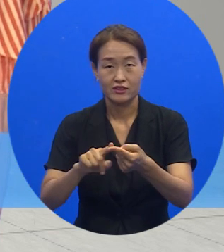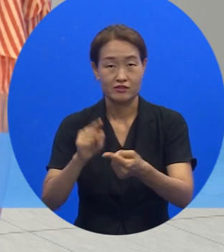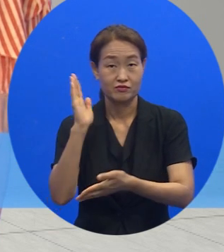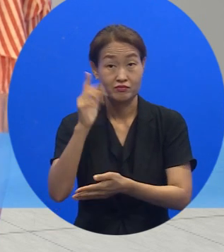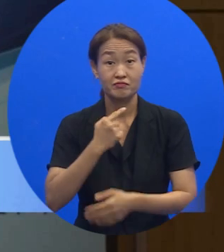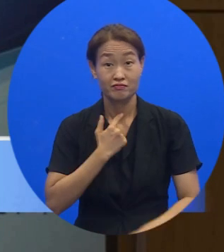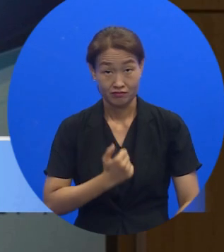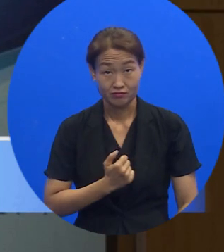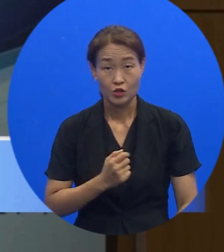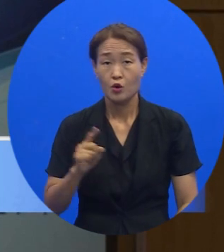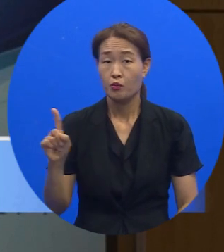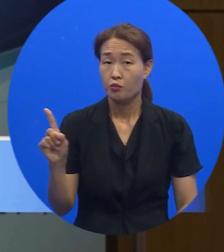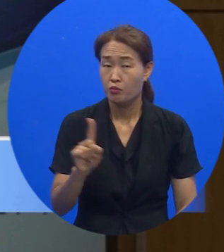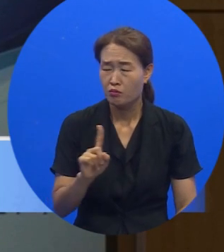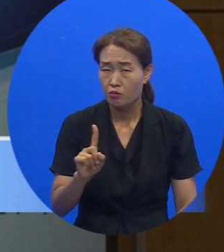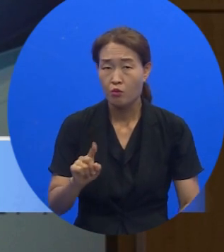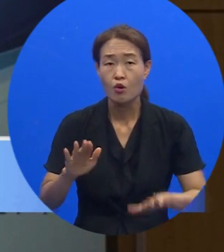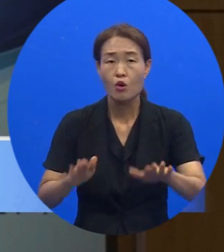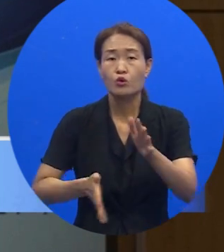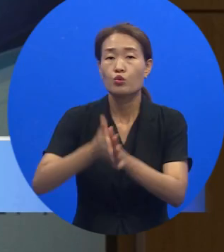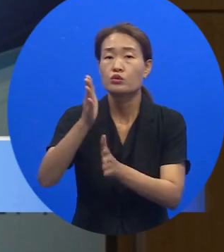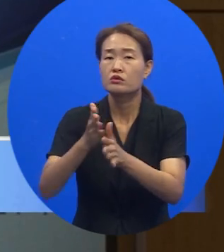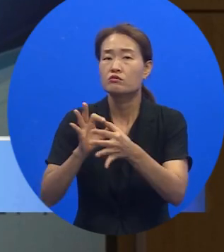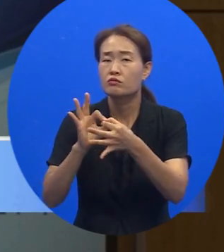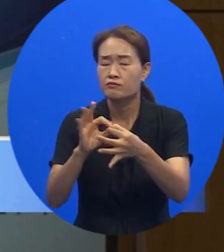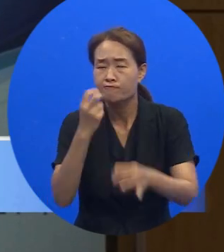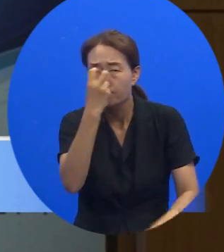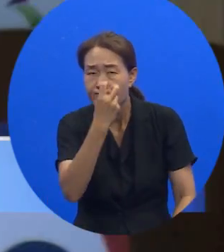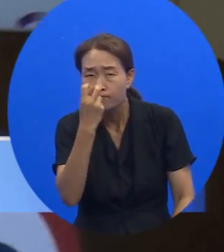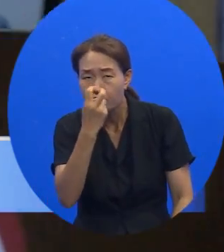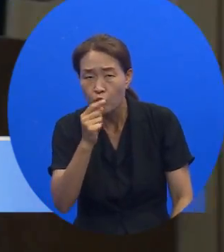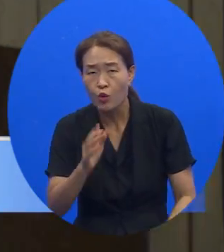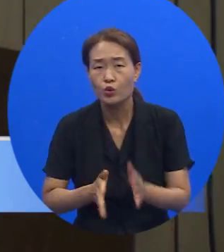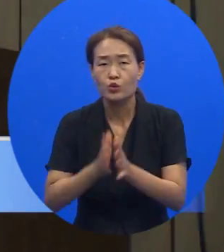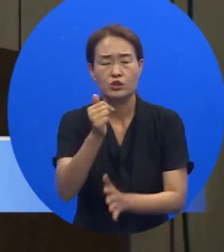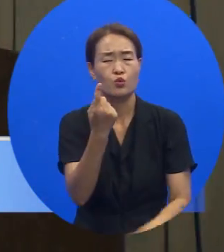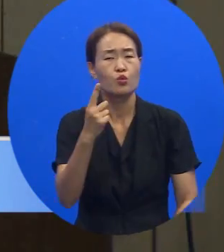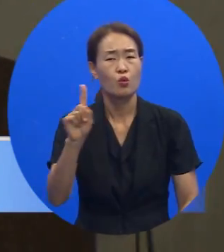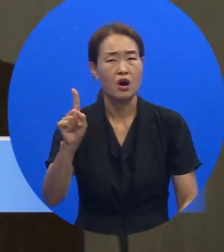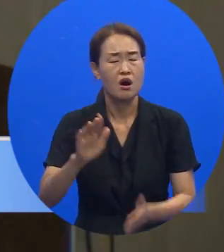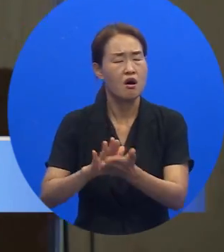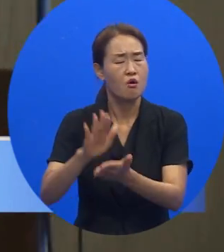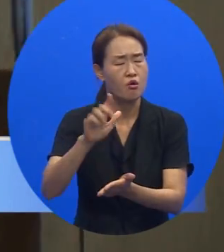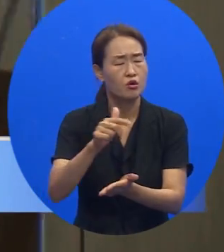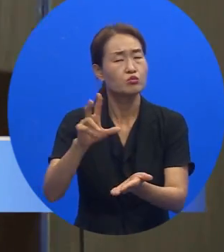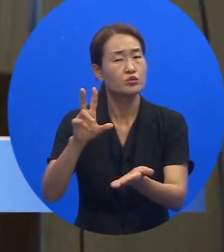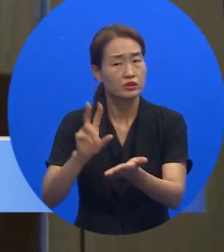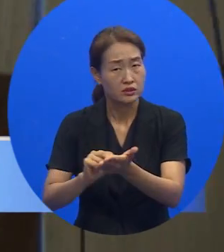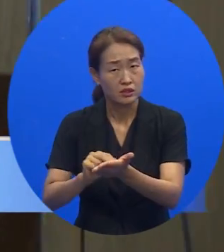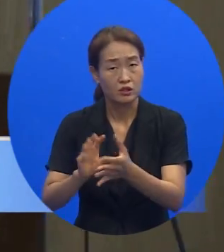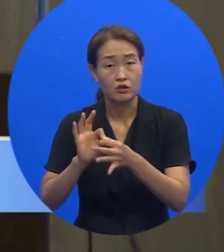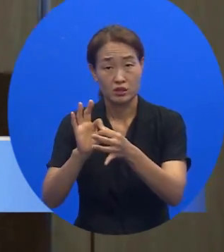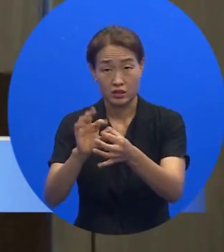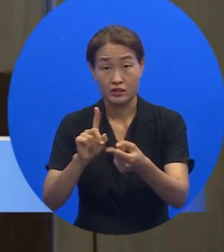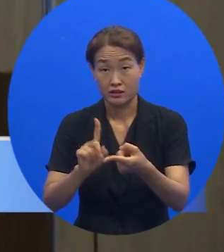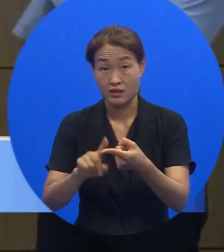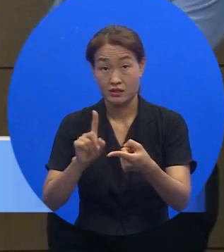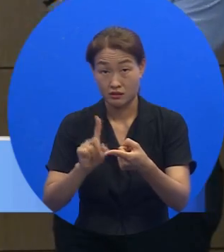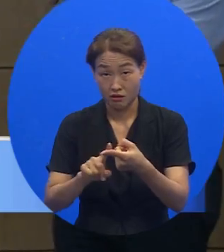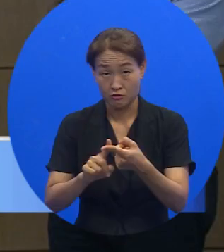개최했습니다. 기상청은 도시기상 관측을 통해 도시화로 인한 도시 열섬, 도시 풍화측 강수 증가